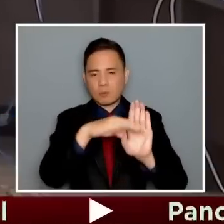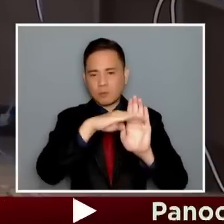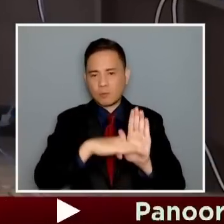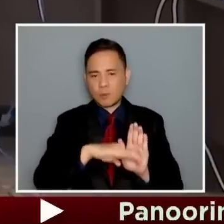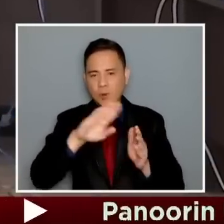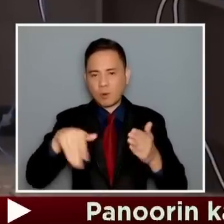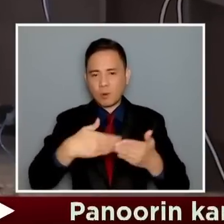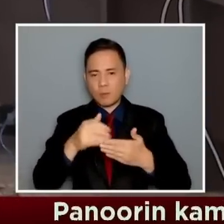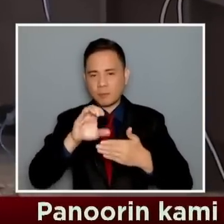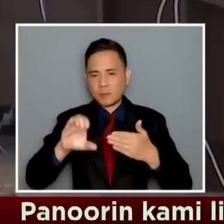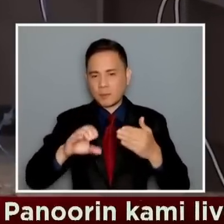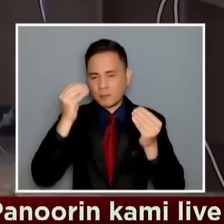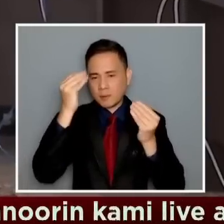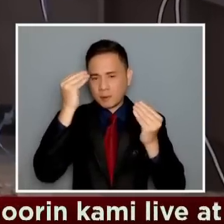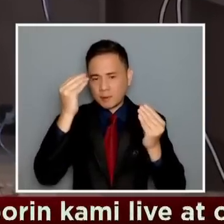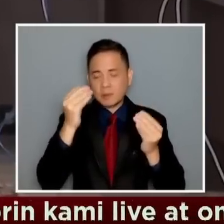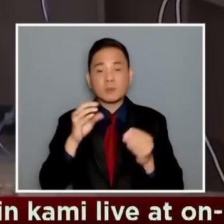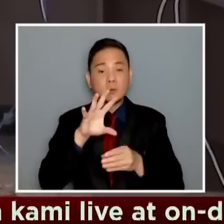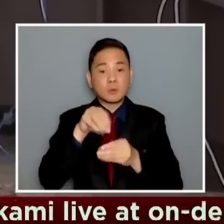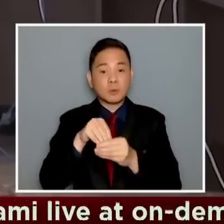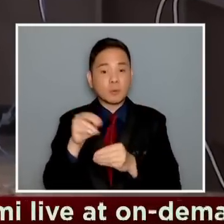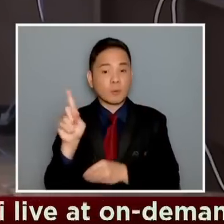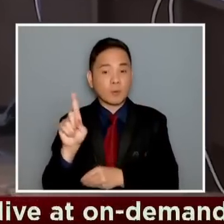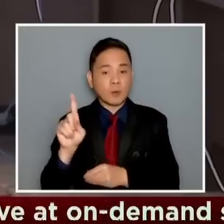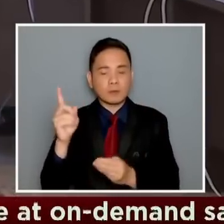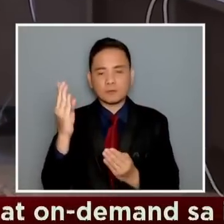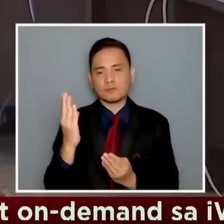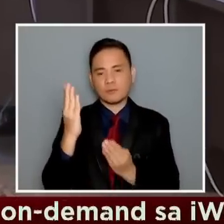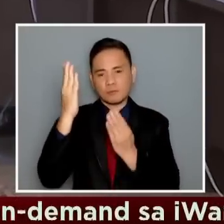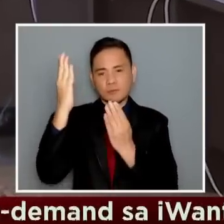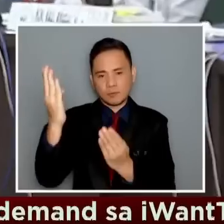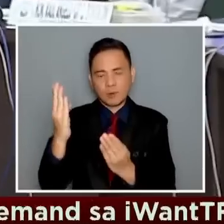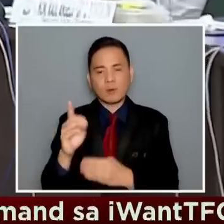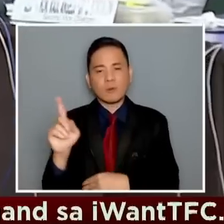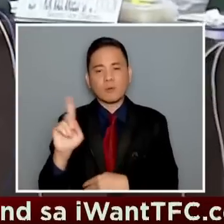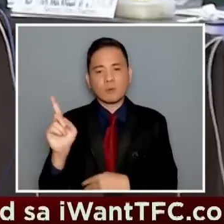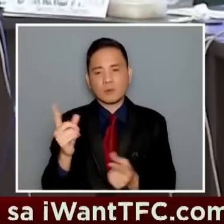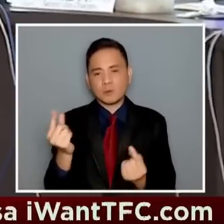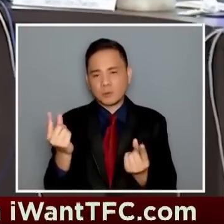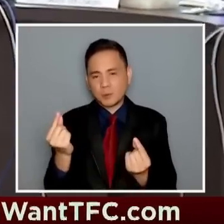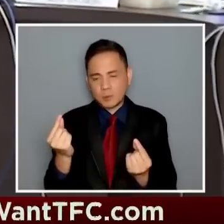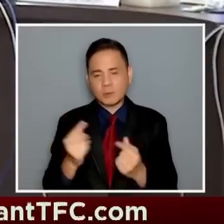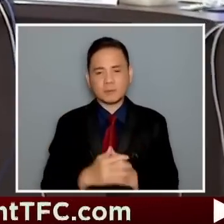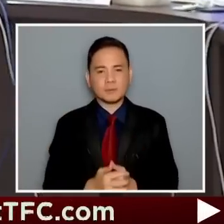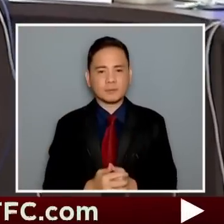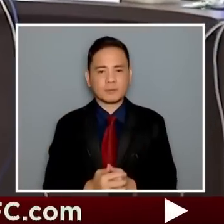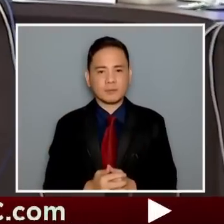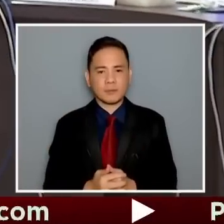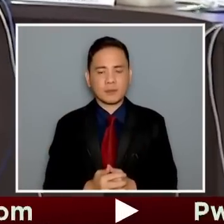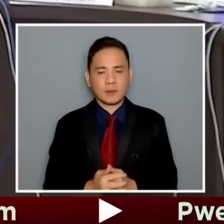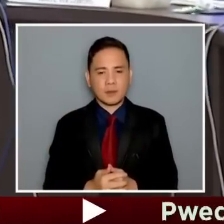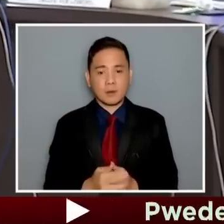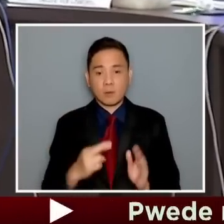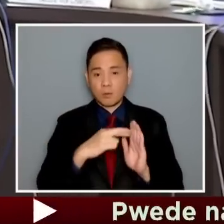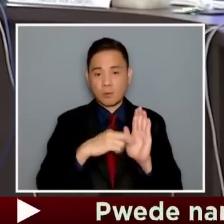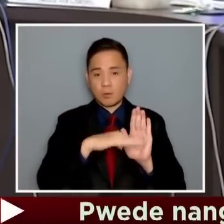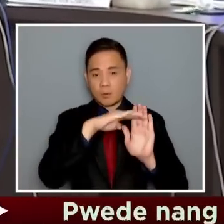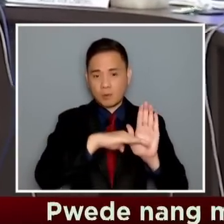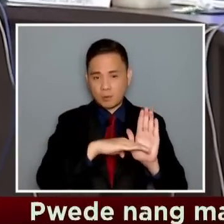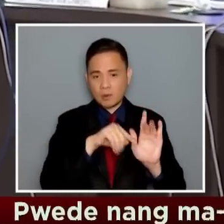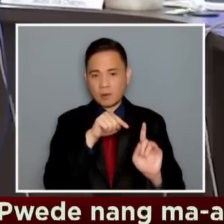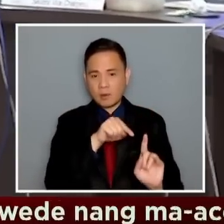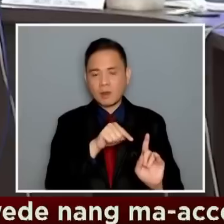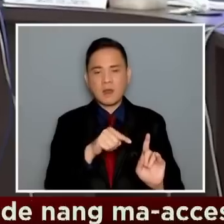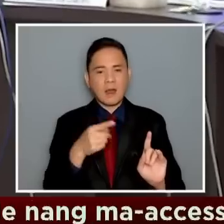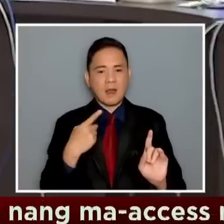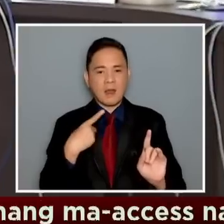Committee ang ulat at rekomendasyon ng Ethics and Privileges Committee para maihabol sa agenda bukas. Ayon sa mga patakaran ng Kamara, may poder ito para